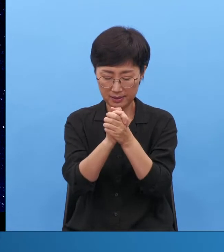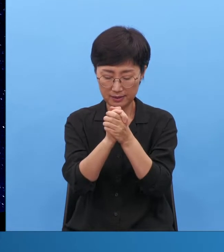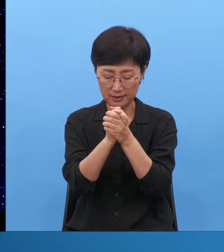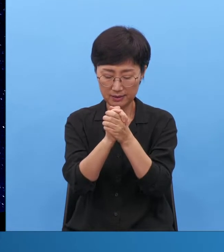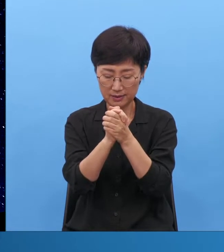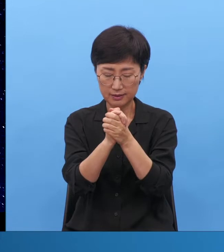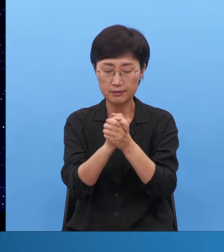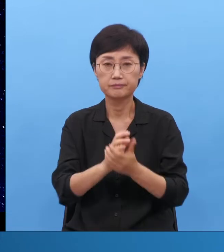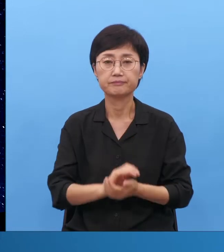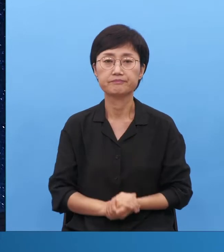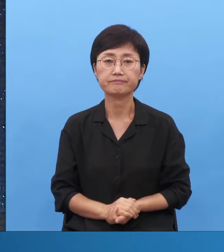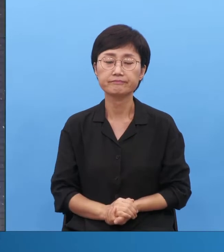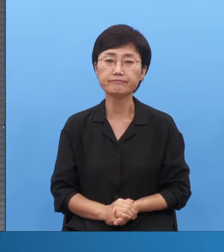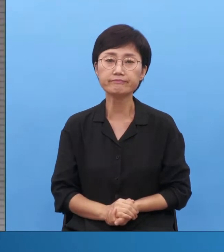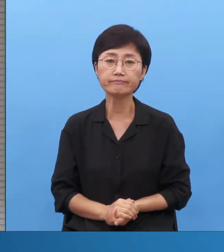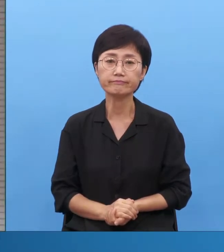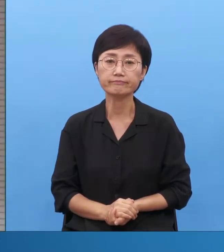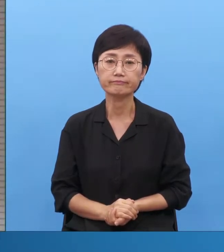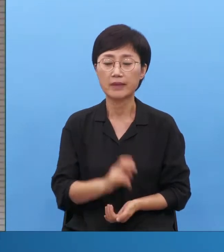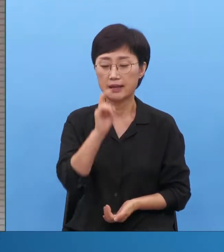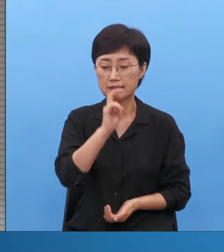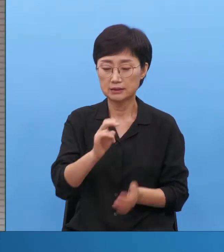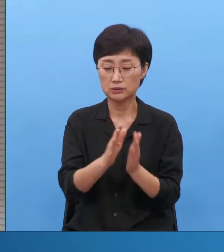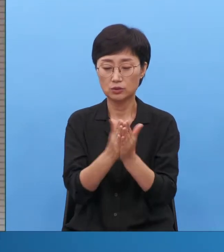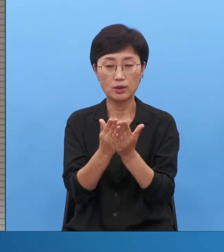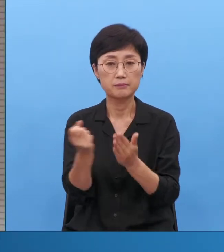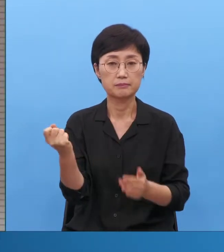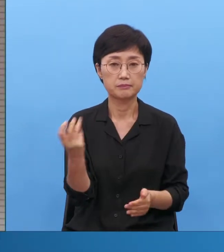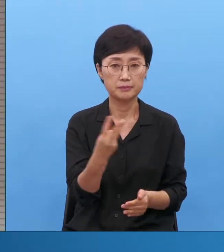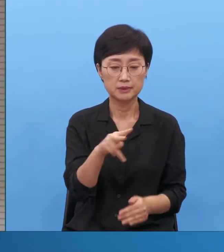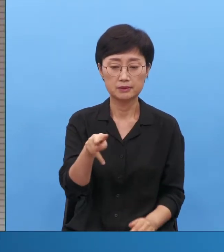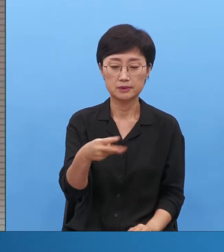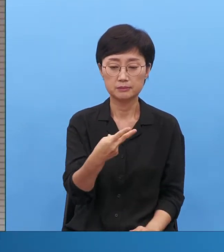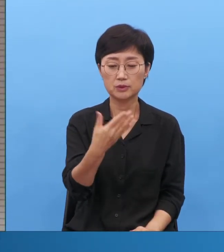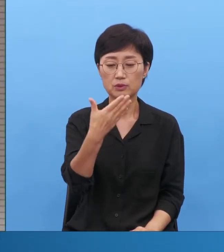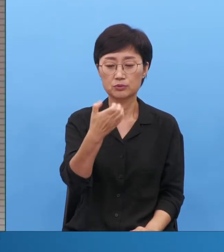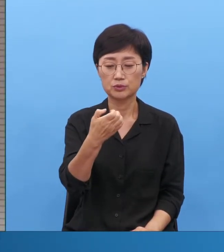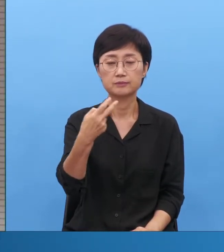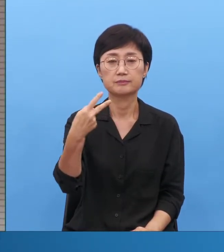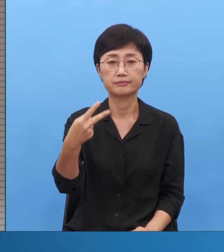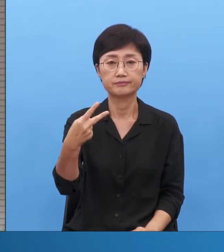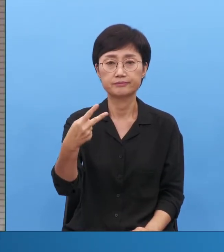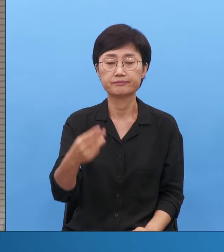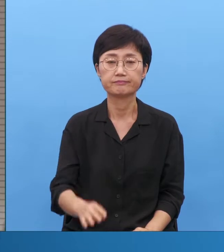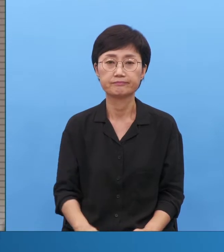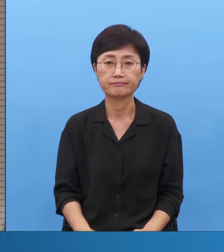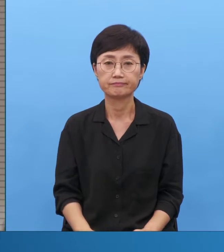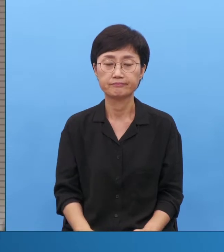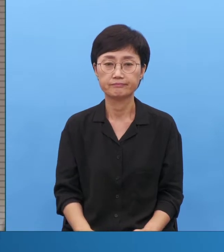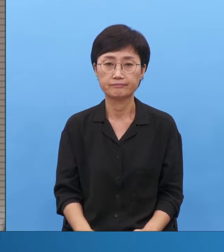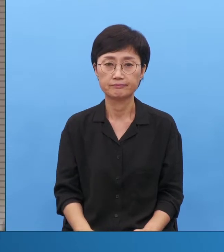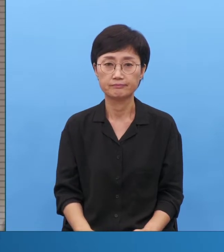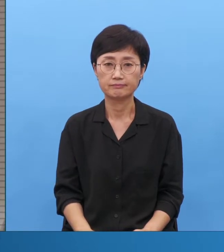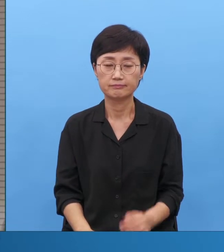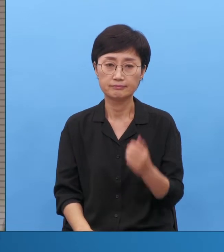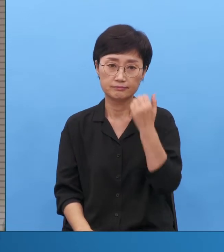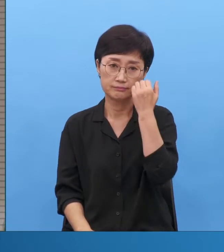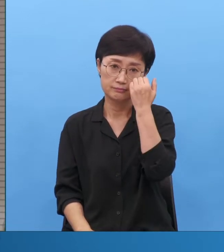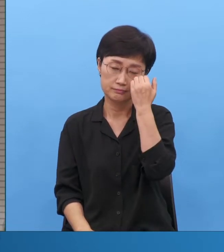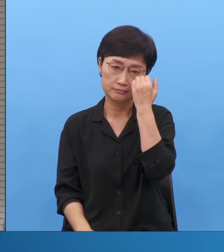믿사옵나이다. 아멘. 찬송 292장을 찬송드립니다. Let us sing hymn 292.